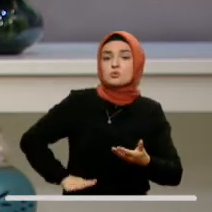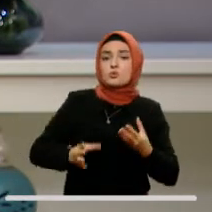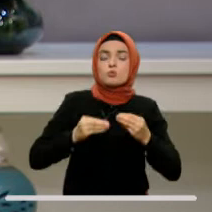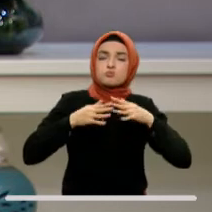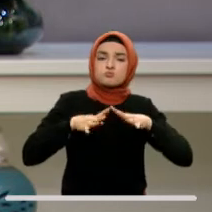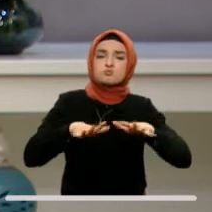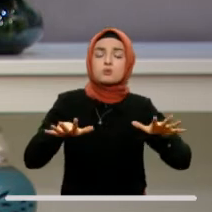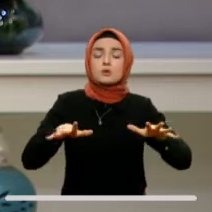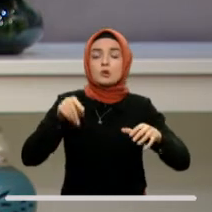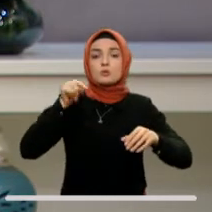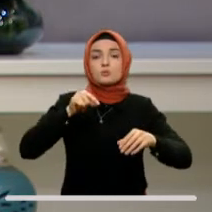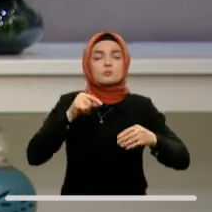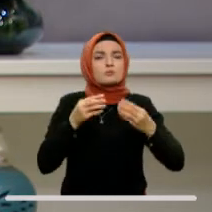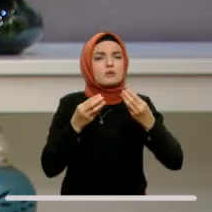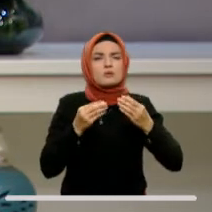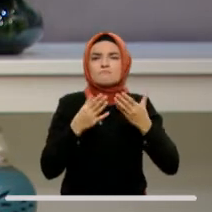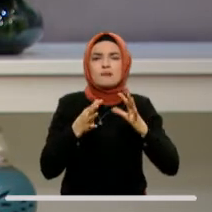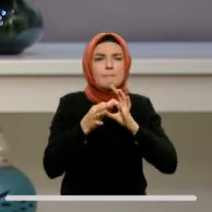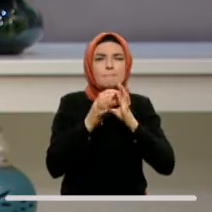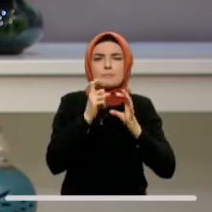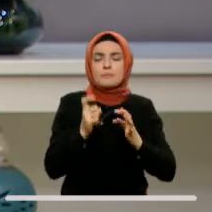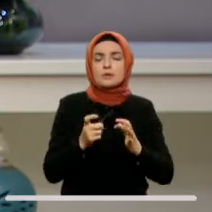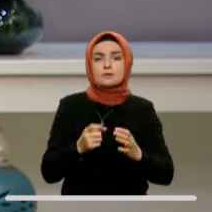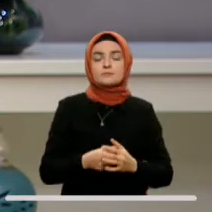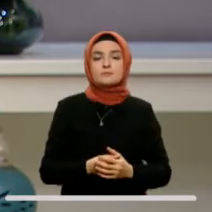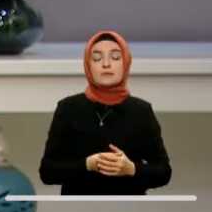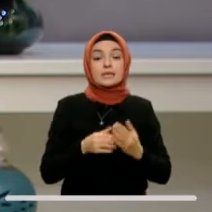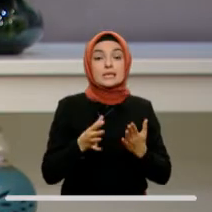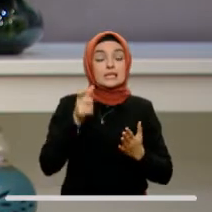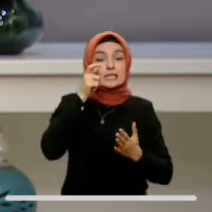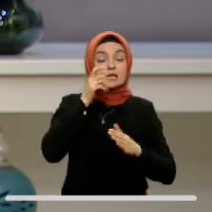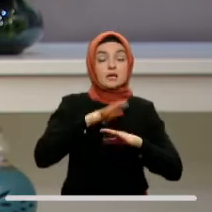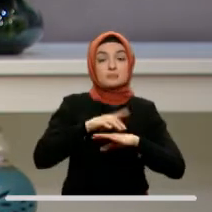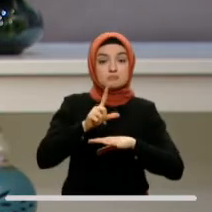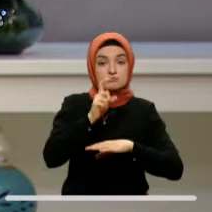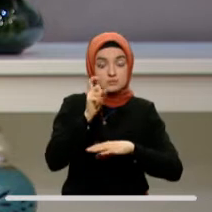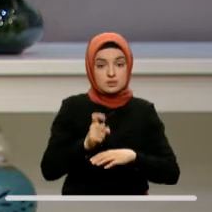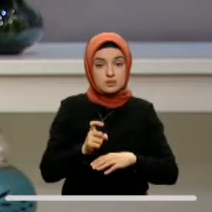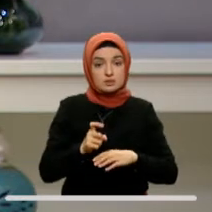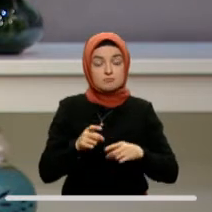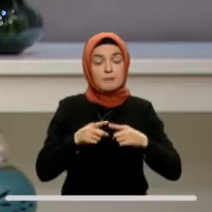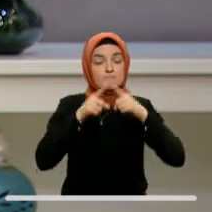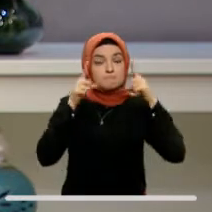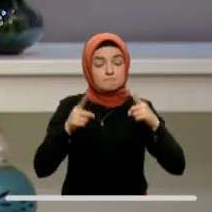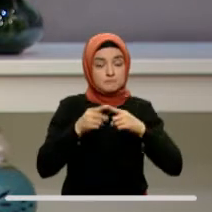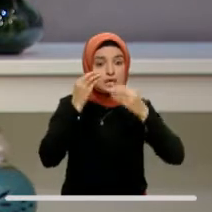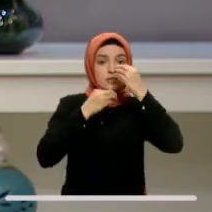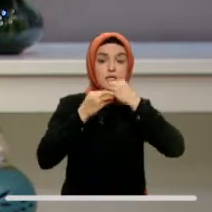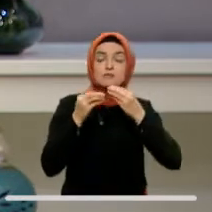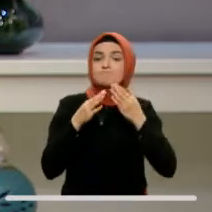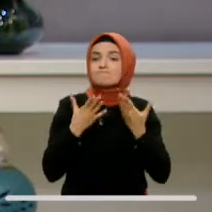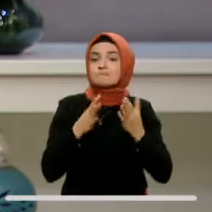son dönemde. Bunu daha çok neye bağlıyorsunuz? Yani neye dikkat etmeliyiz? Paket gıdalar, fast food ve benzeri evet ama başka